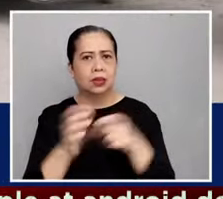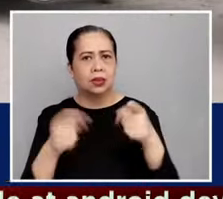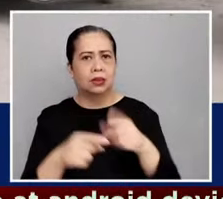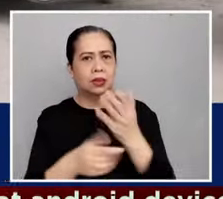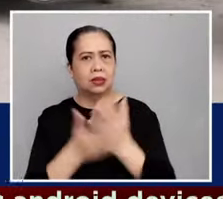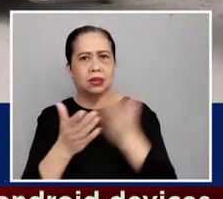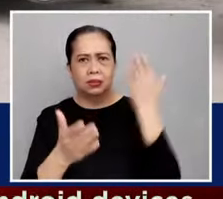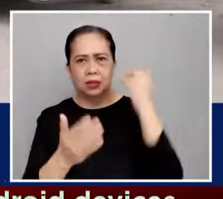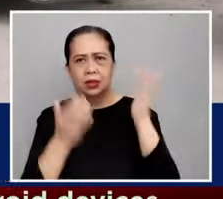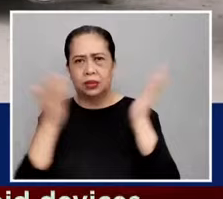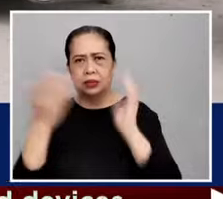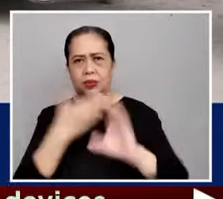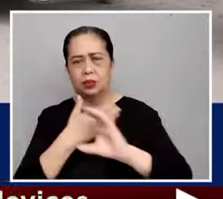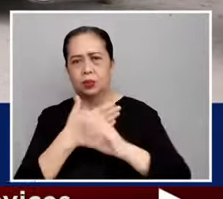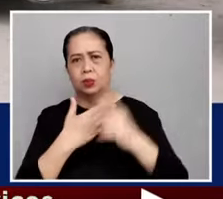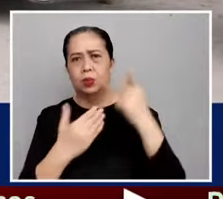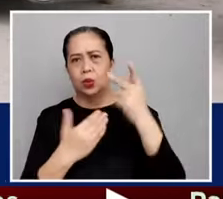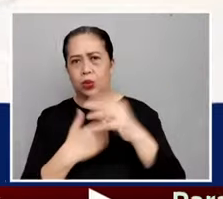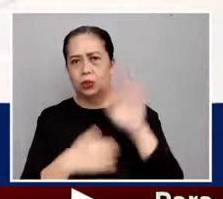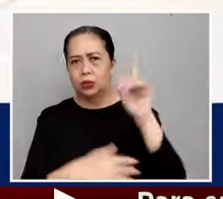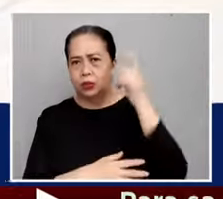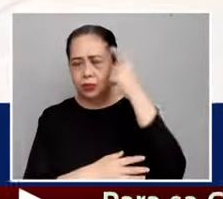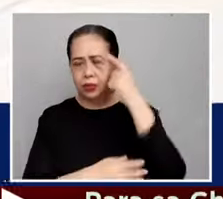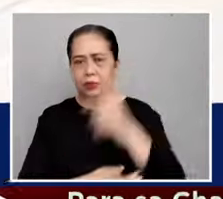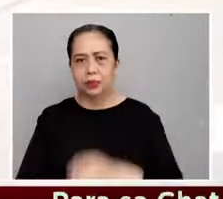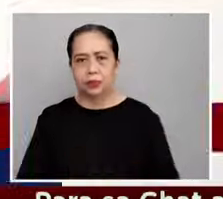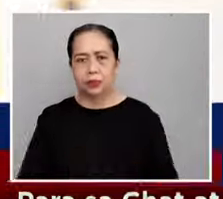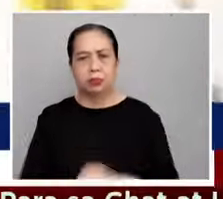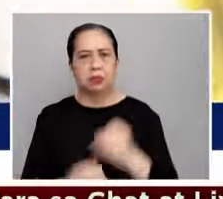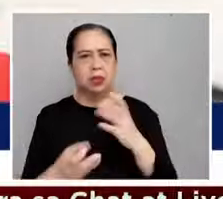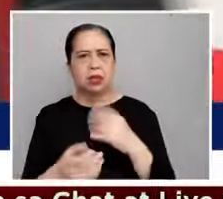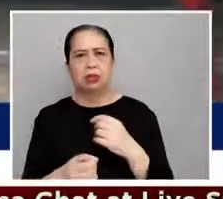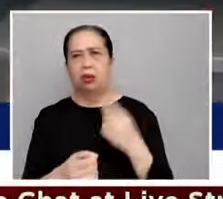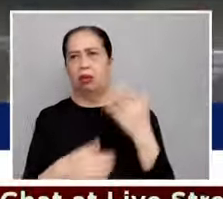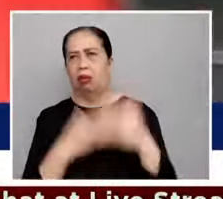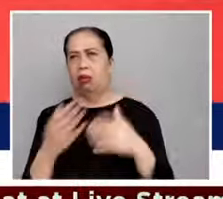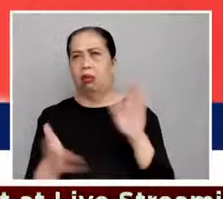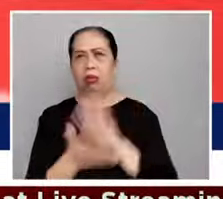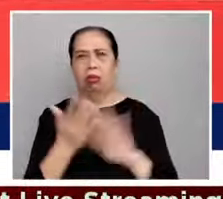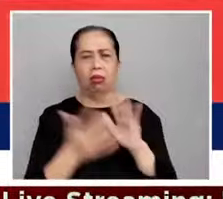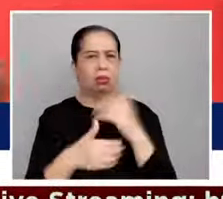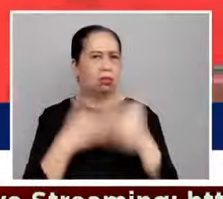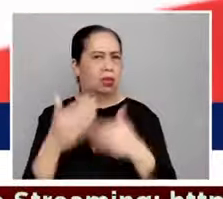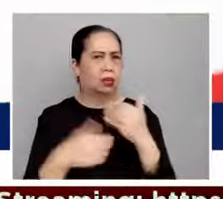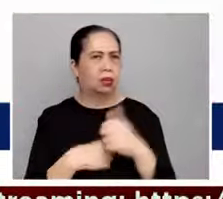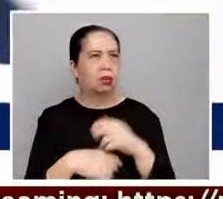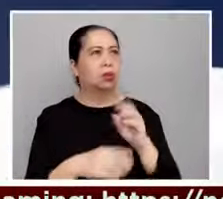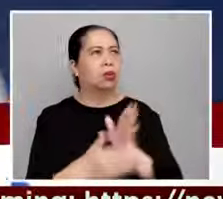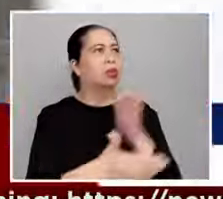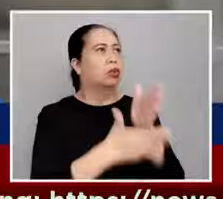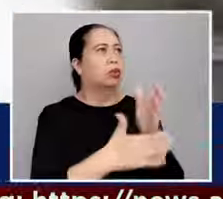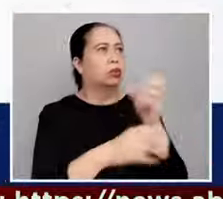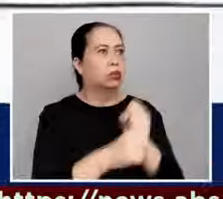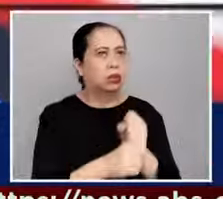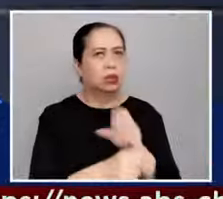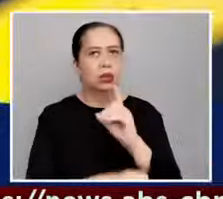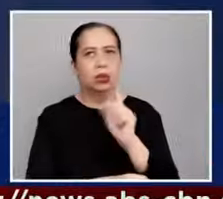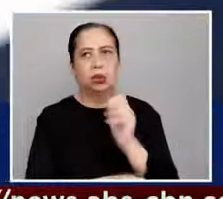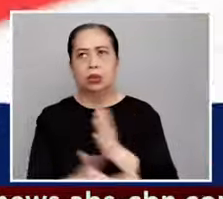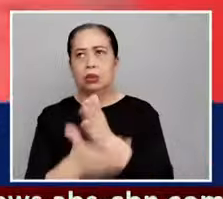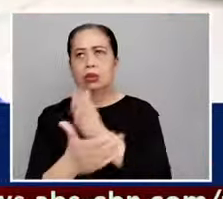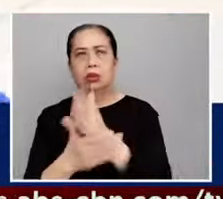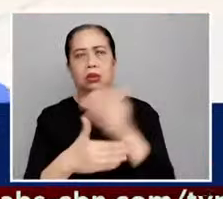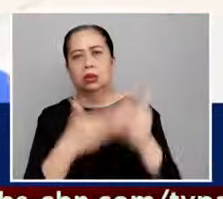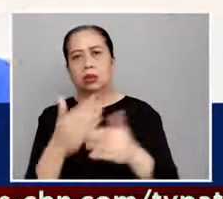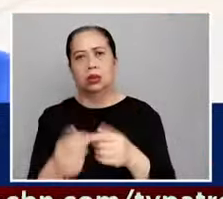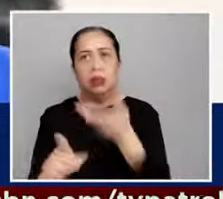service contracting program ng gobyerno. Maraming pampasikot-sikot yung ganyang sistema. Kukunin pa doon sa UTR at